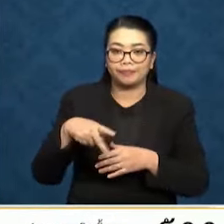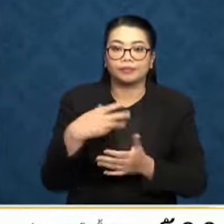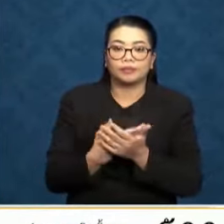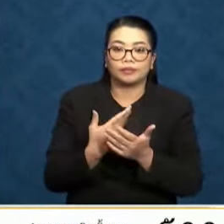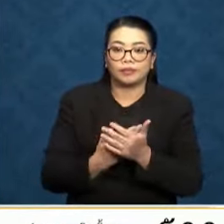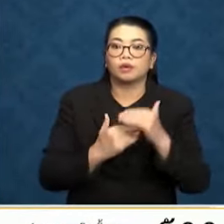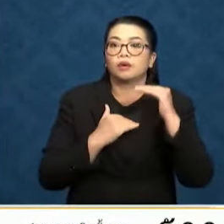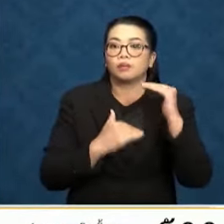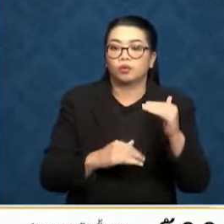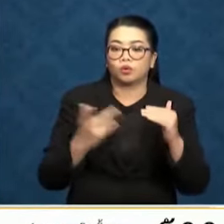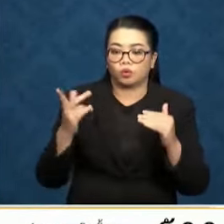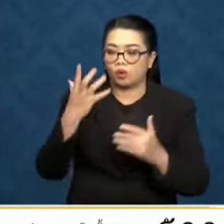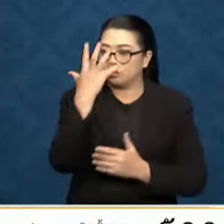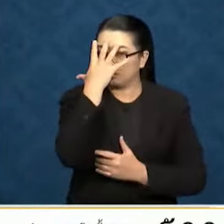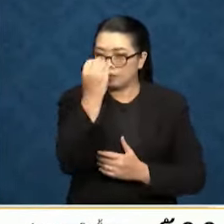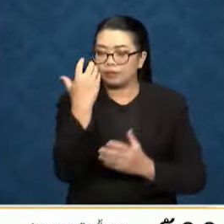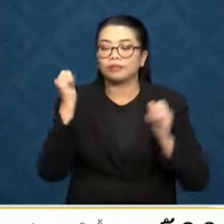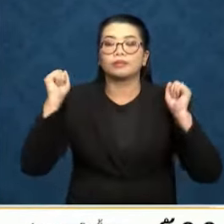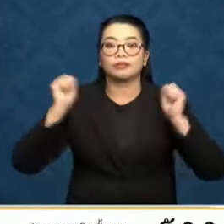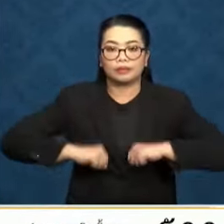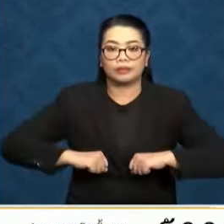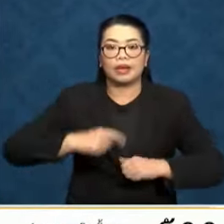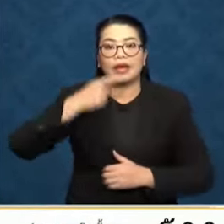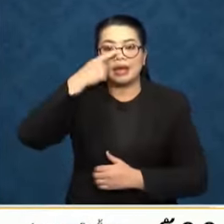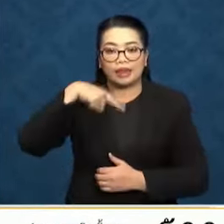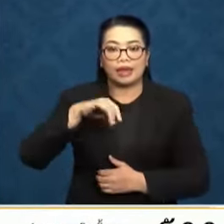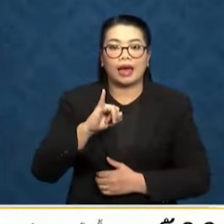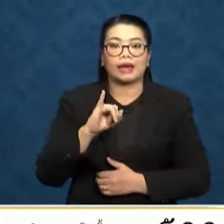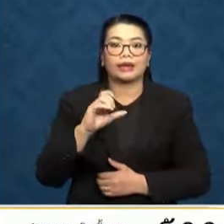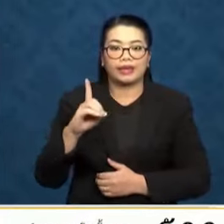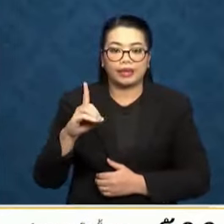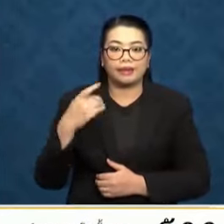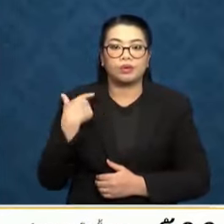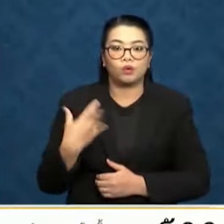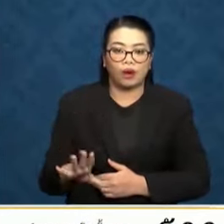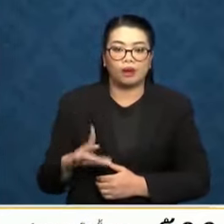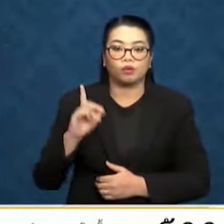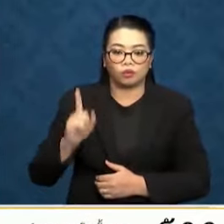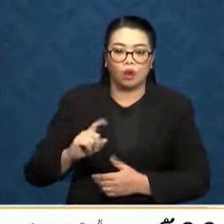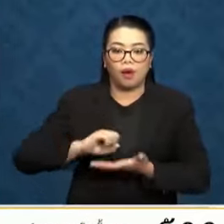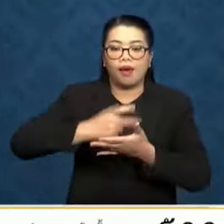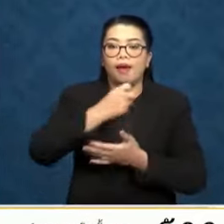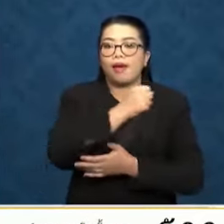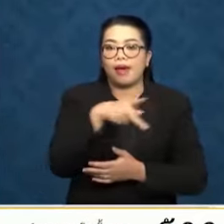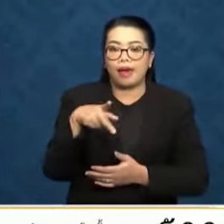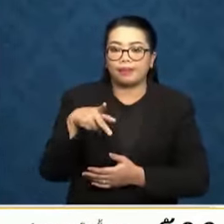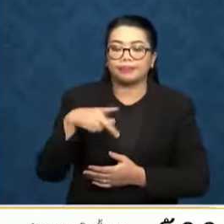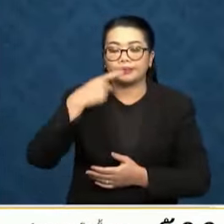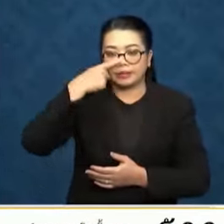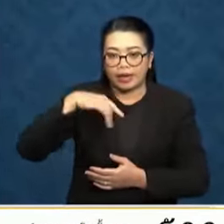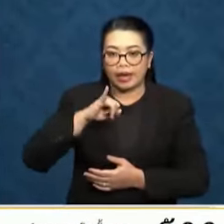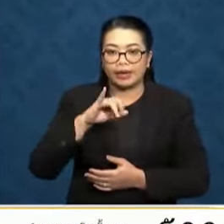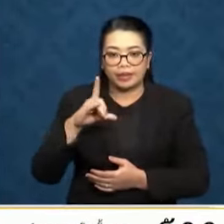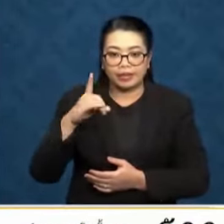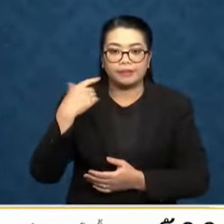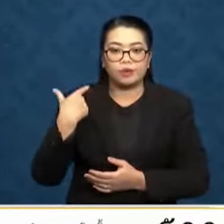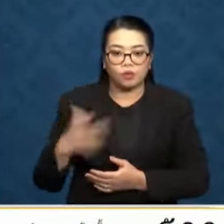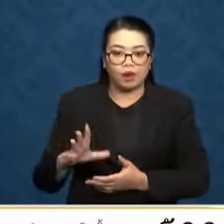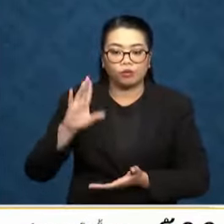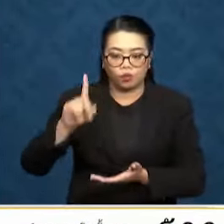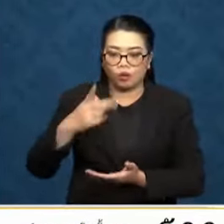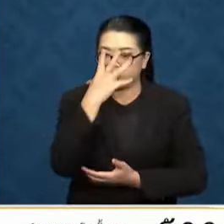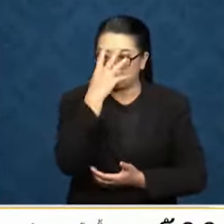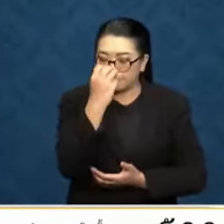จะต้องมายืนยันตัวตนผ่านแอปไทย IDที่มีอยู่แล้วเท่านั้นค่ะหรือท่านอาจจะกำหนดไปเลยว่า